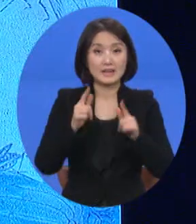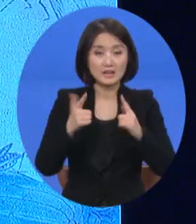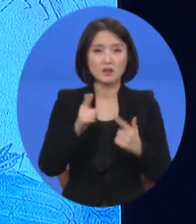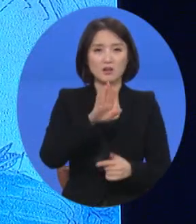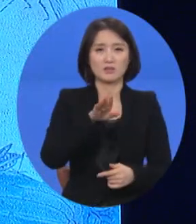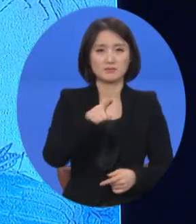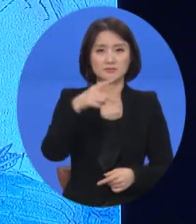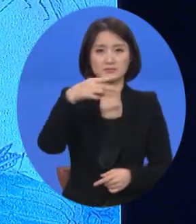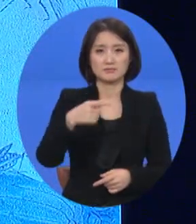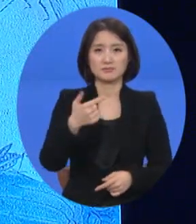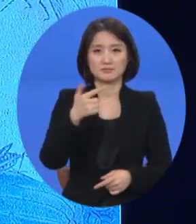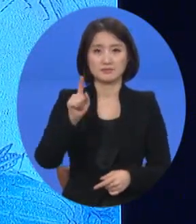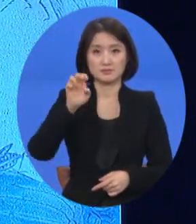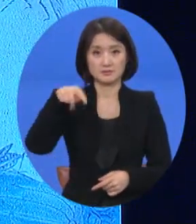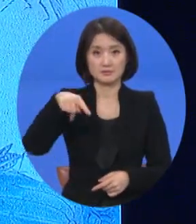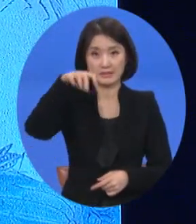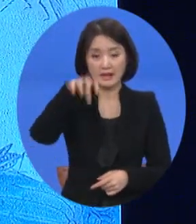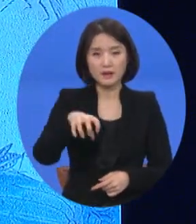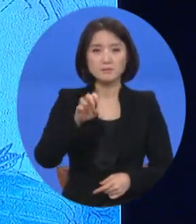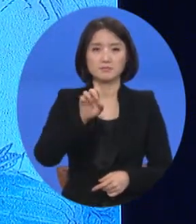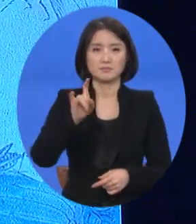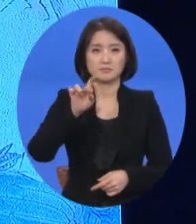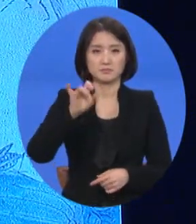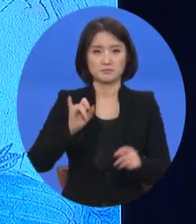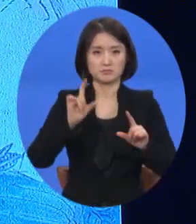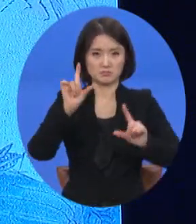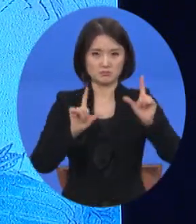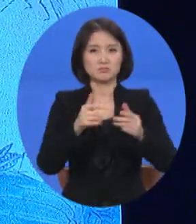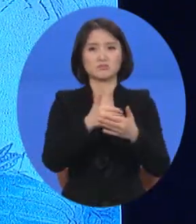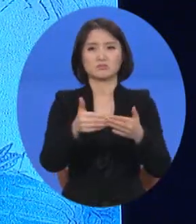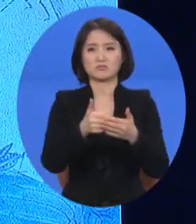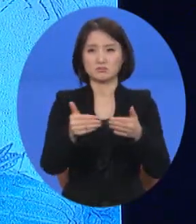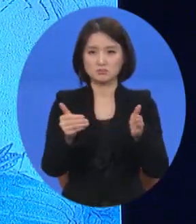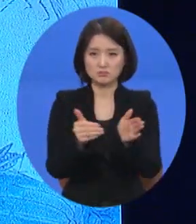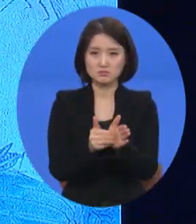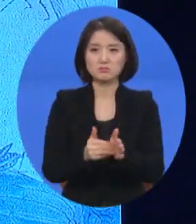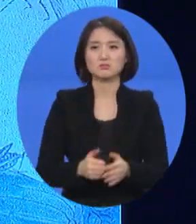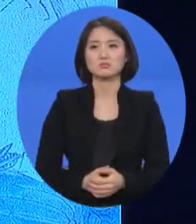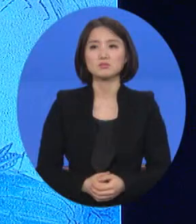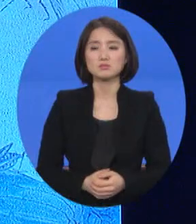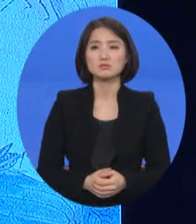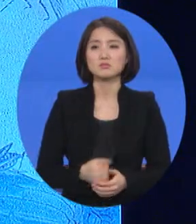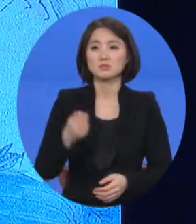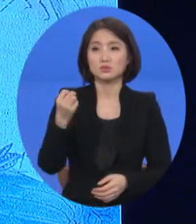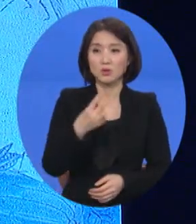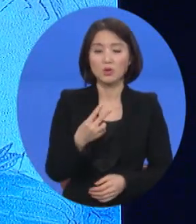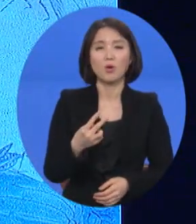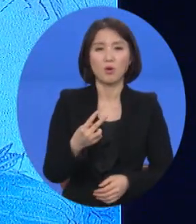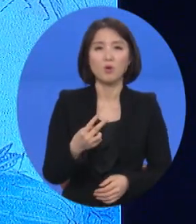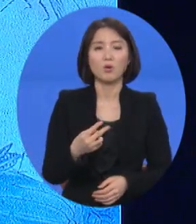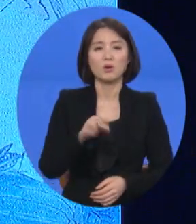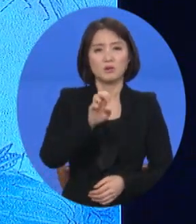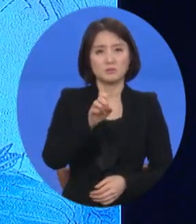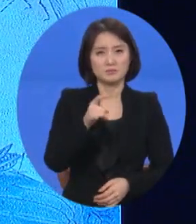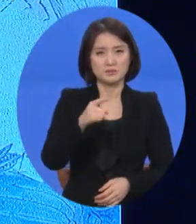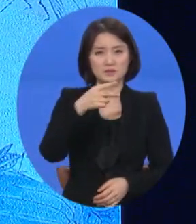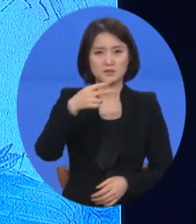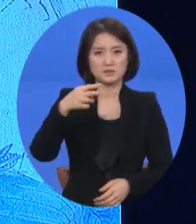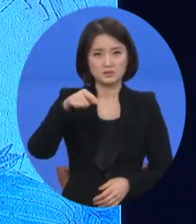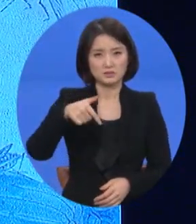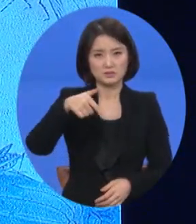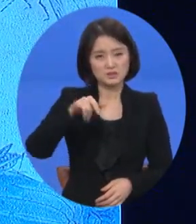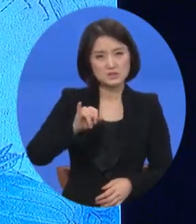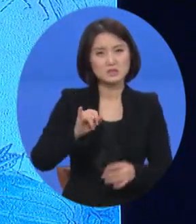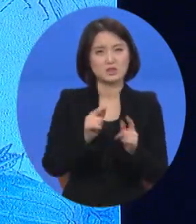있는 그림을 그렸네요 그리고 방아깨비 와 다음에 메뚜기도 그려 놓았습니다 그러나 그림의 주인공은